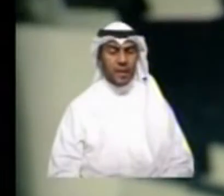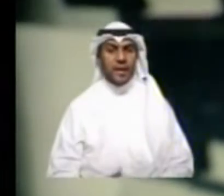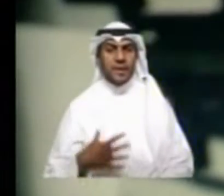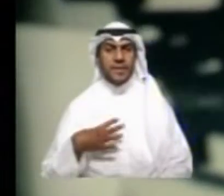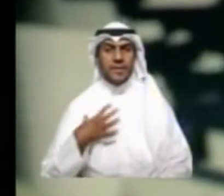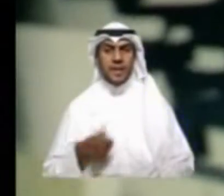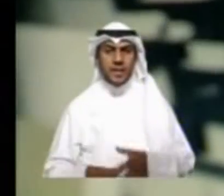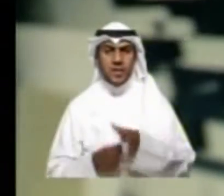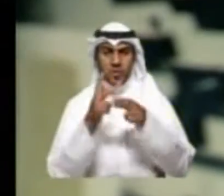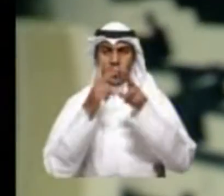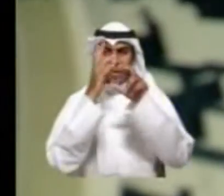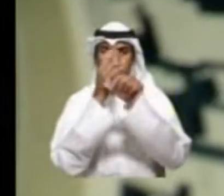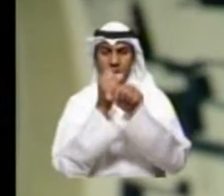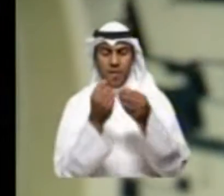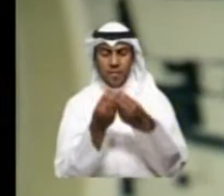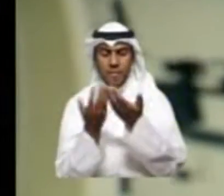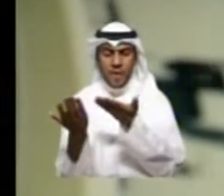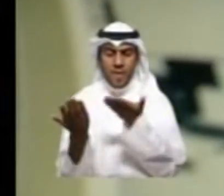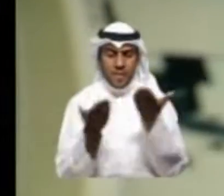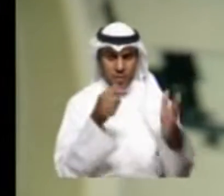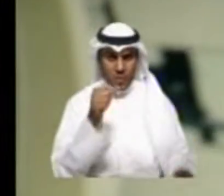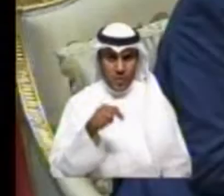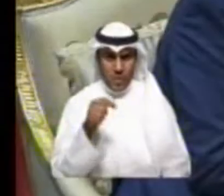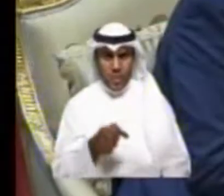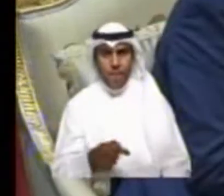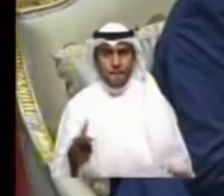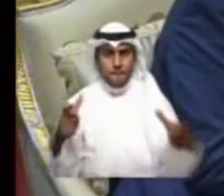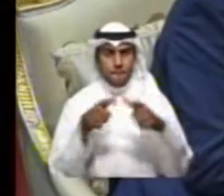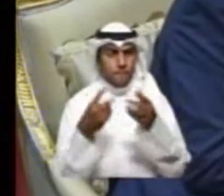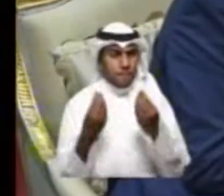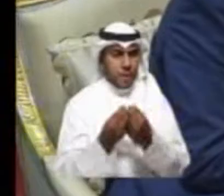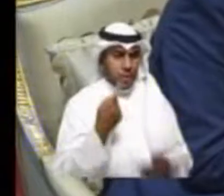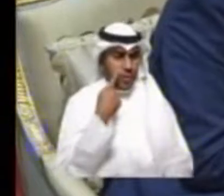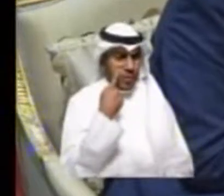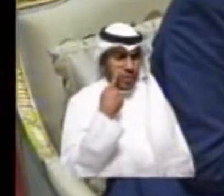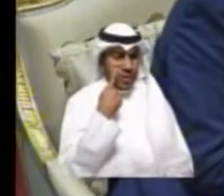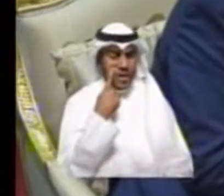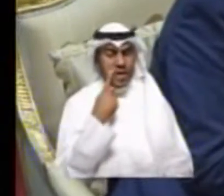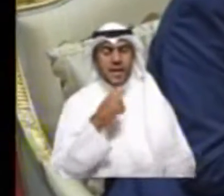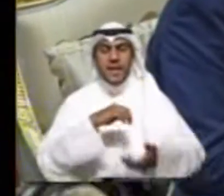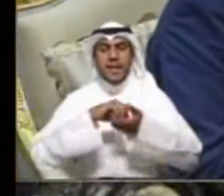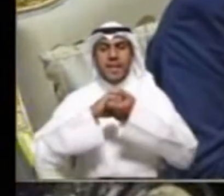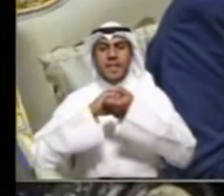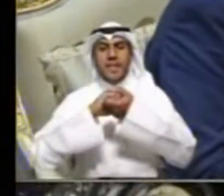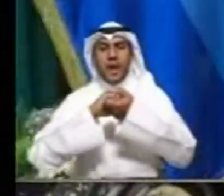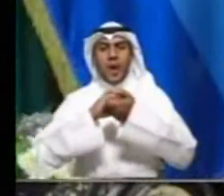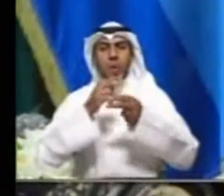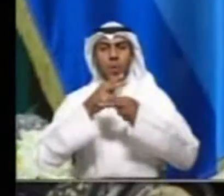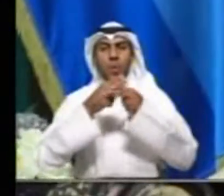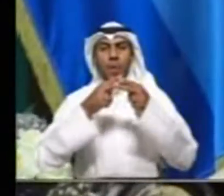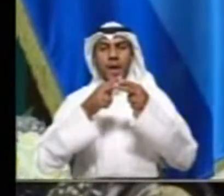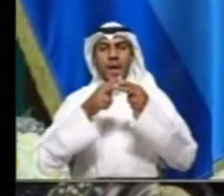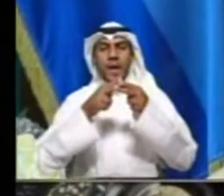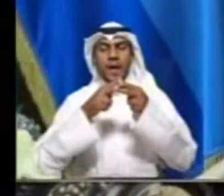واستقبل سمو حفظه الله بقصر بيان صباح اليوم رئيس الاتحاد الدولي لكرة القدم فيفا جياني